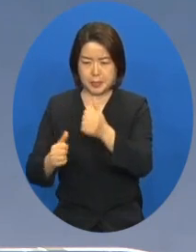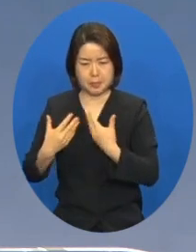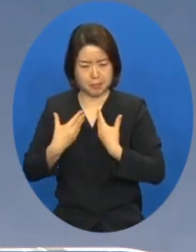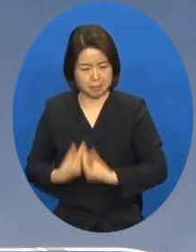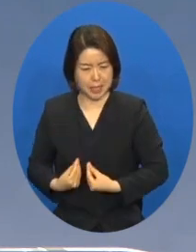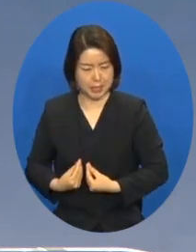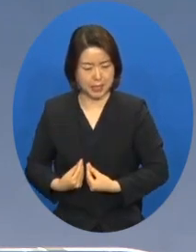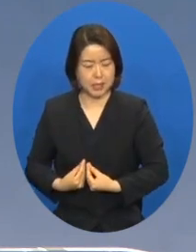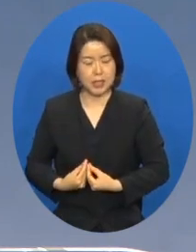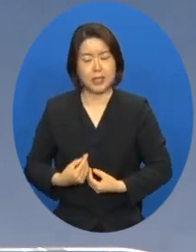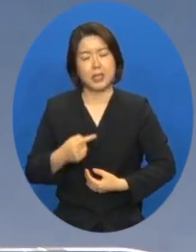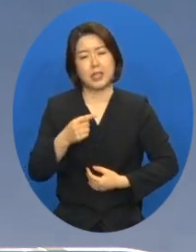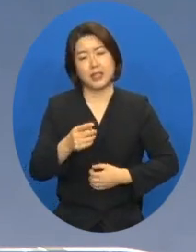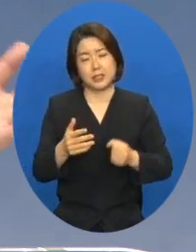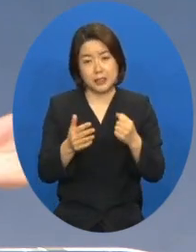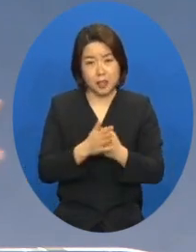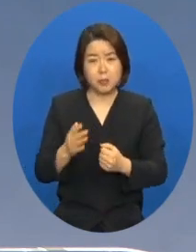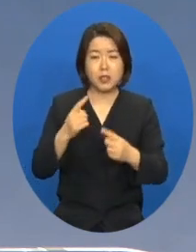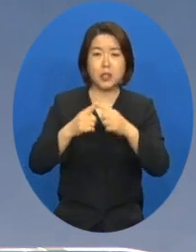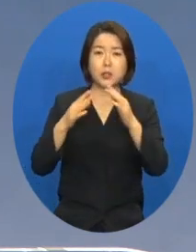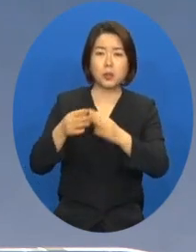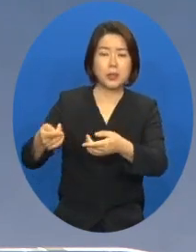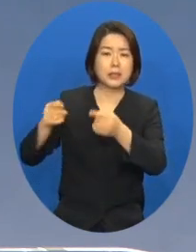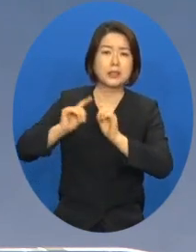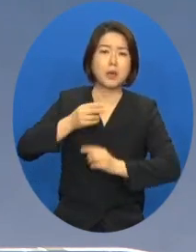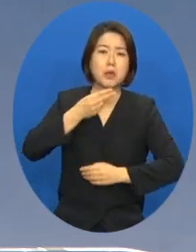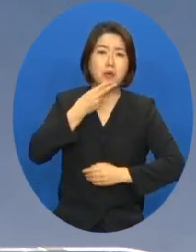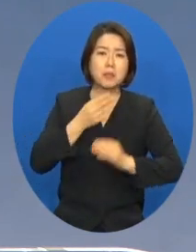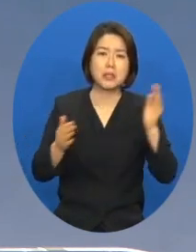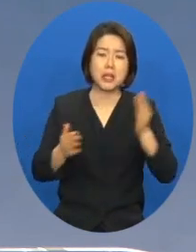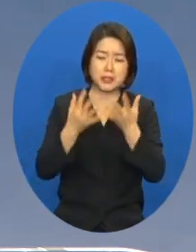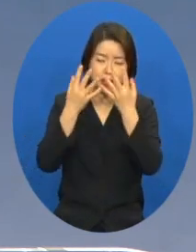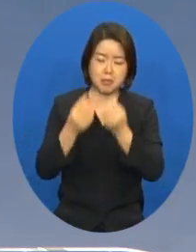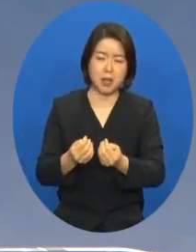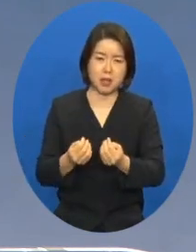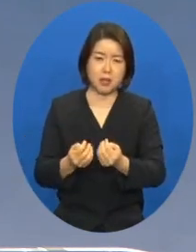교회를 안 나오는 친구들이 상당히 많아지는 겁니다.